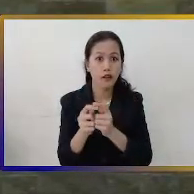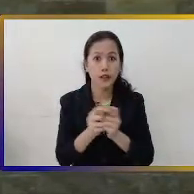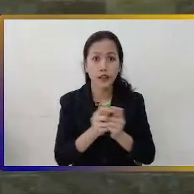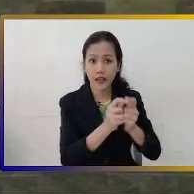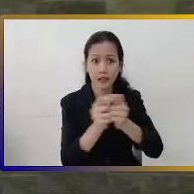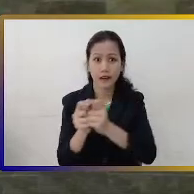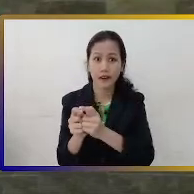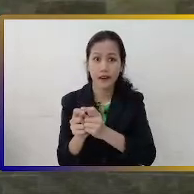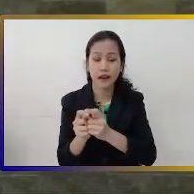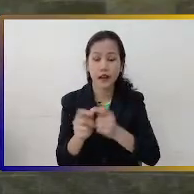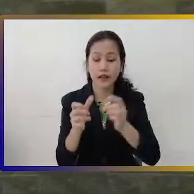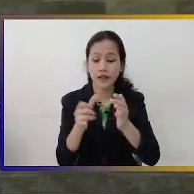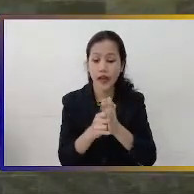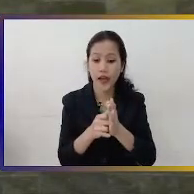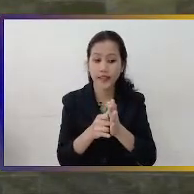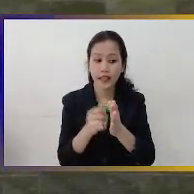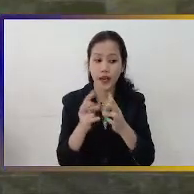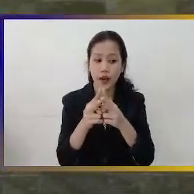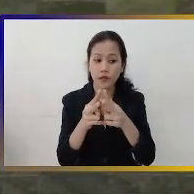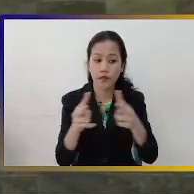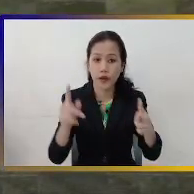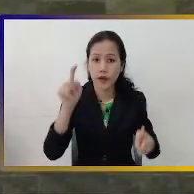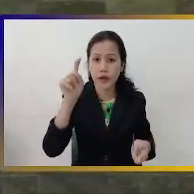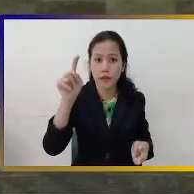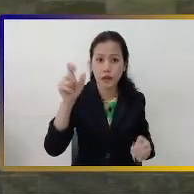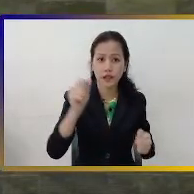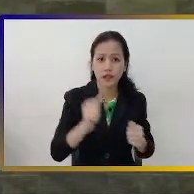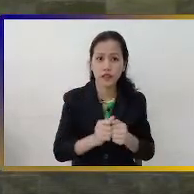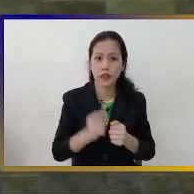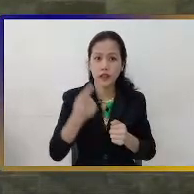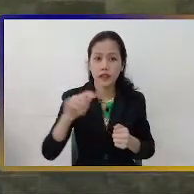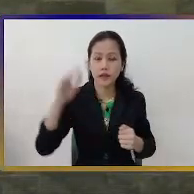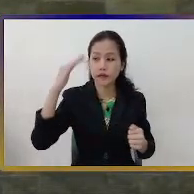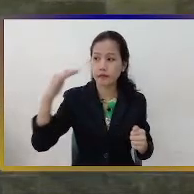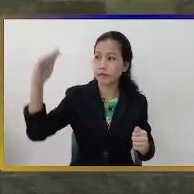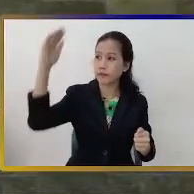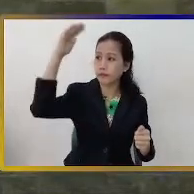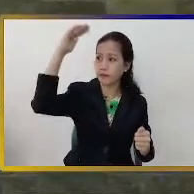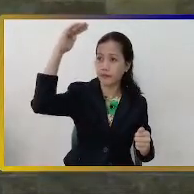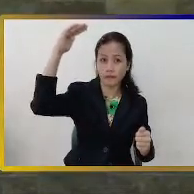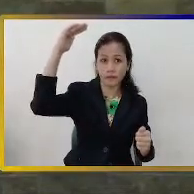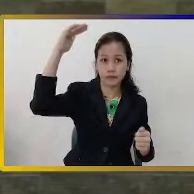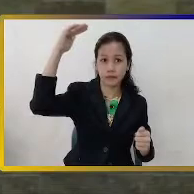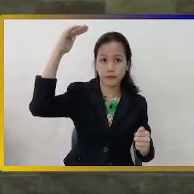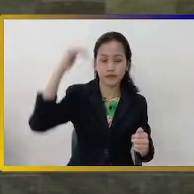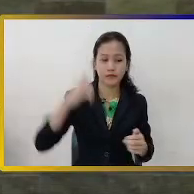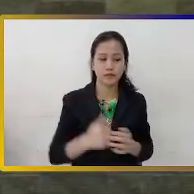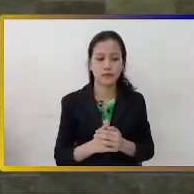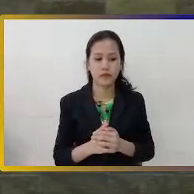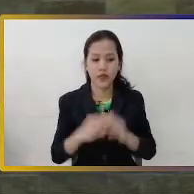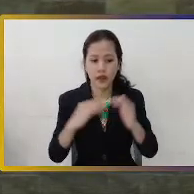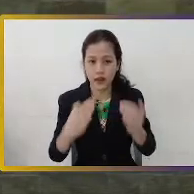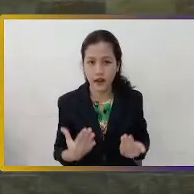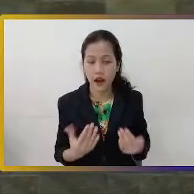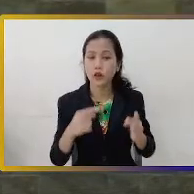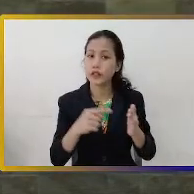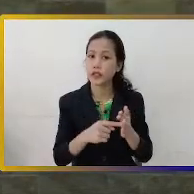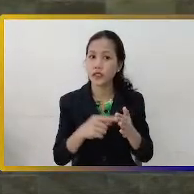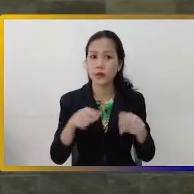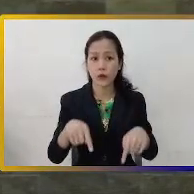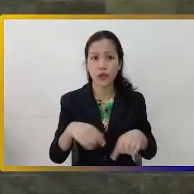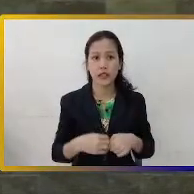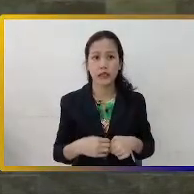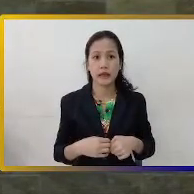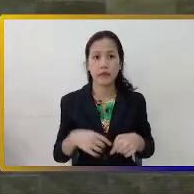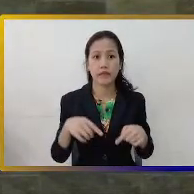dito i-deal is yung pinaka-head. Alright, yung pinaka-head. Now dito po sa setting